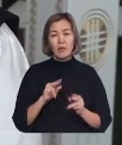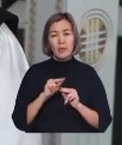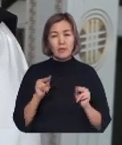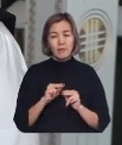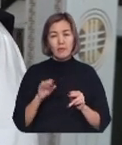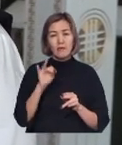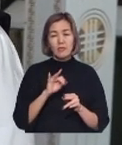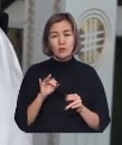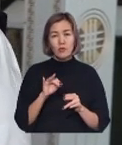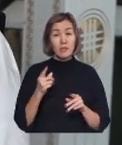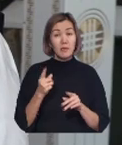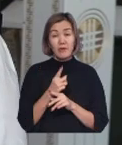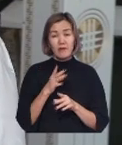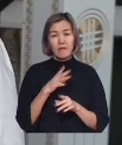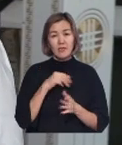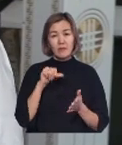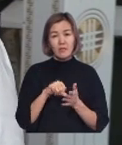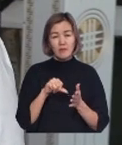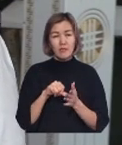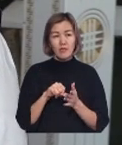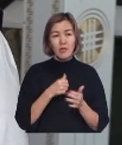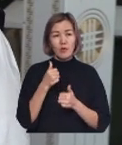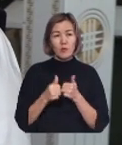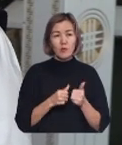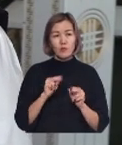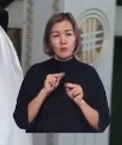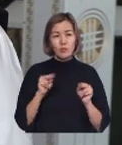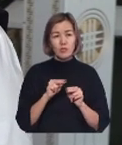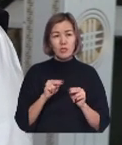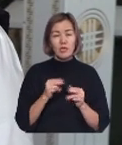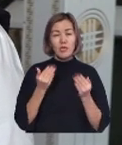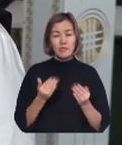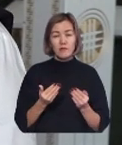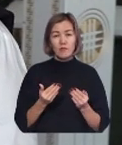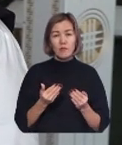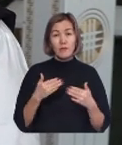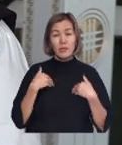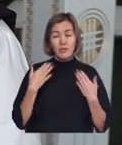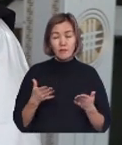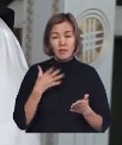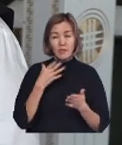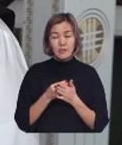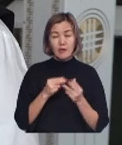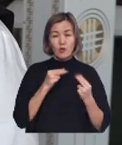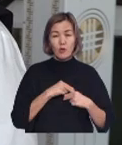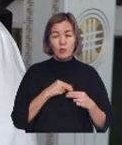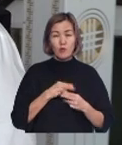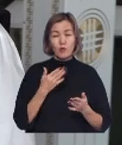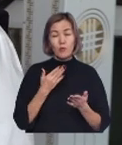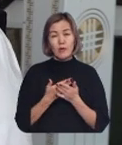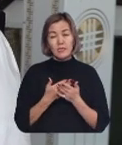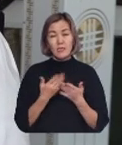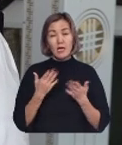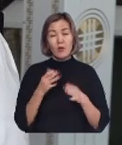преподаватель истории я уже не первый раз принимаю участие в конкурсе учителей. Вот и сегодня я продемонстрировала свою работу, показав, как